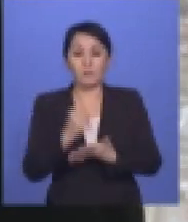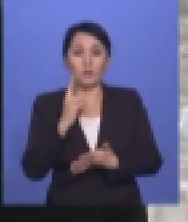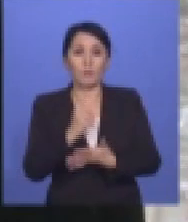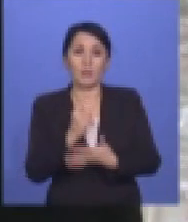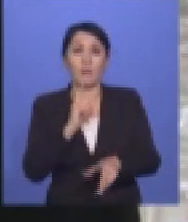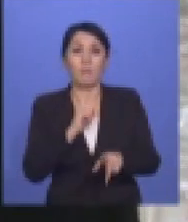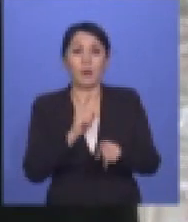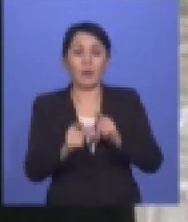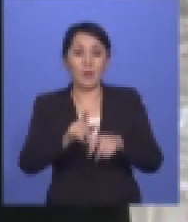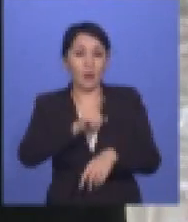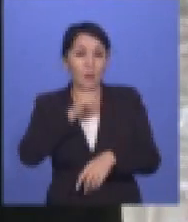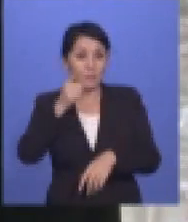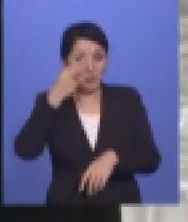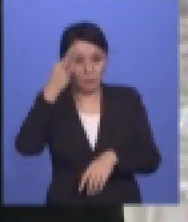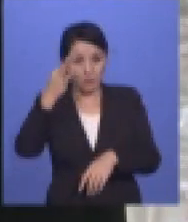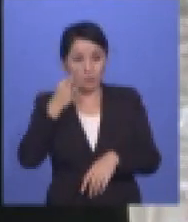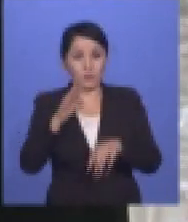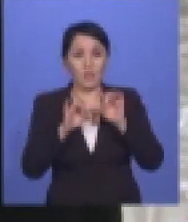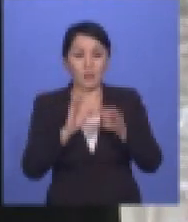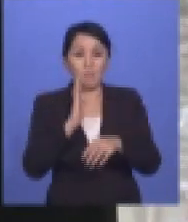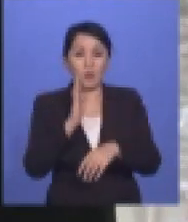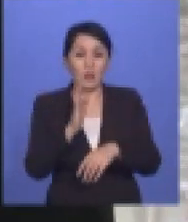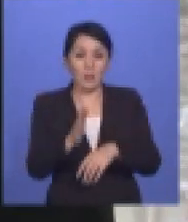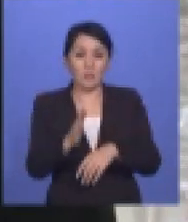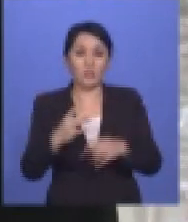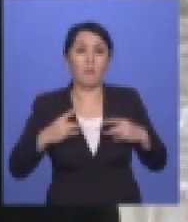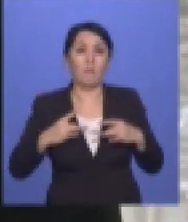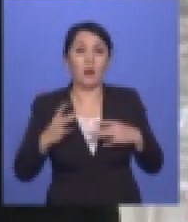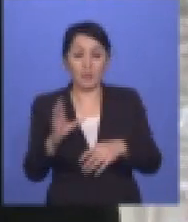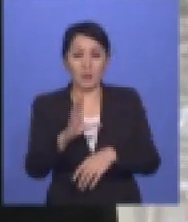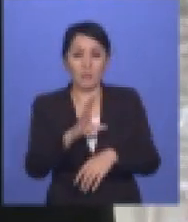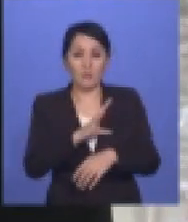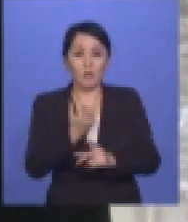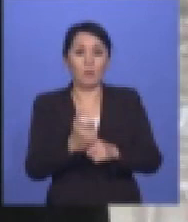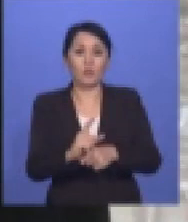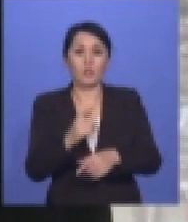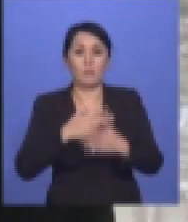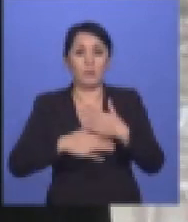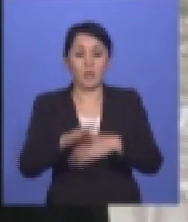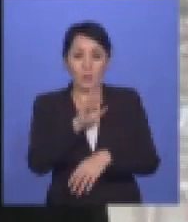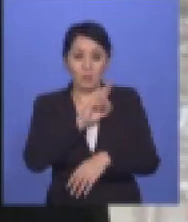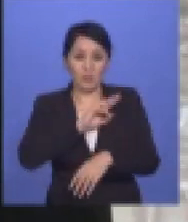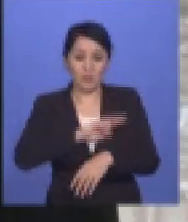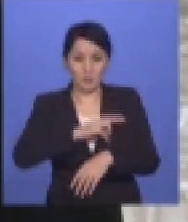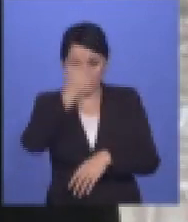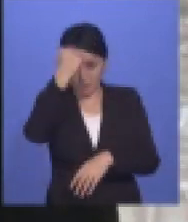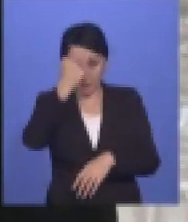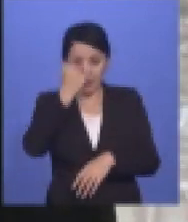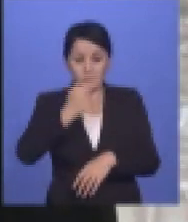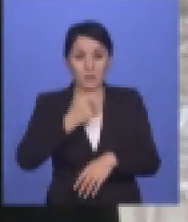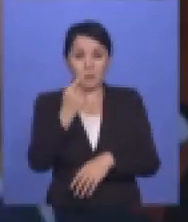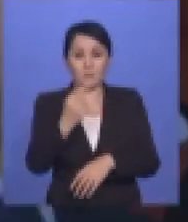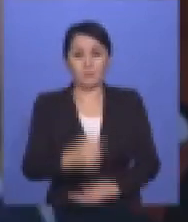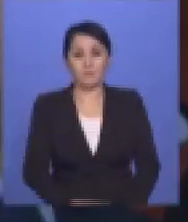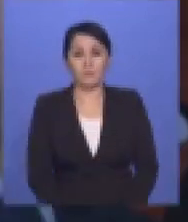қадағалап жүру. Жастармен де өз тәжірибемізбен бөлісіп жүрміз. Бүгін осындай марапатқа ие болып жатқаныма қуаныштымын. Еңбегімді елеген жандарға алғысым